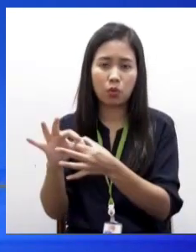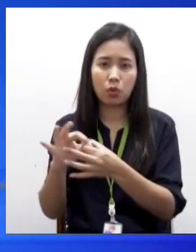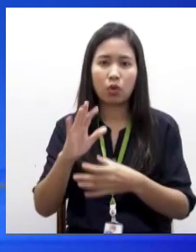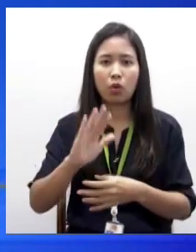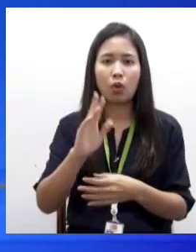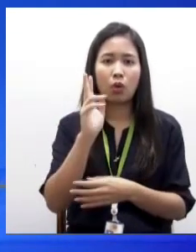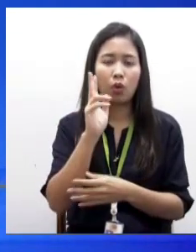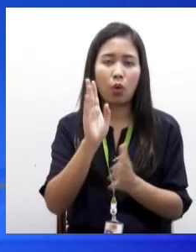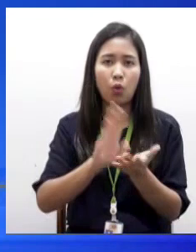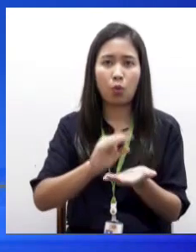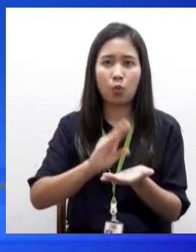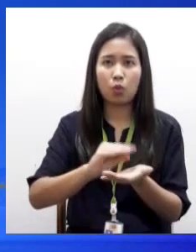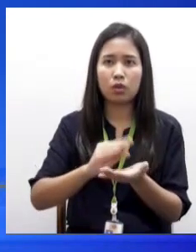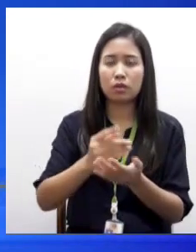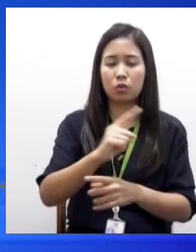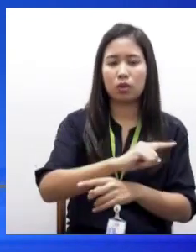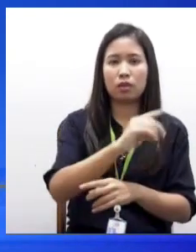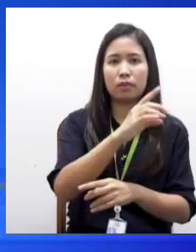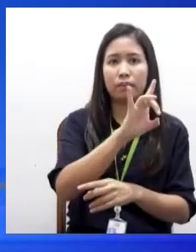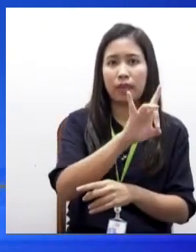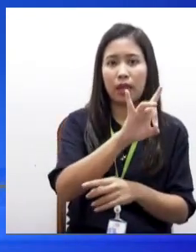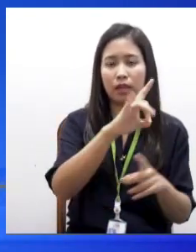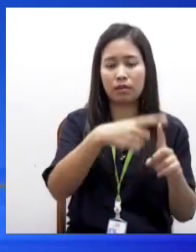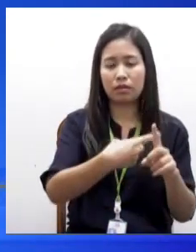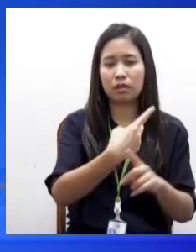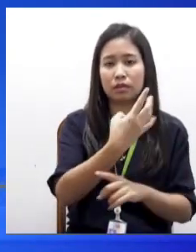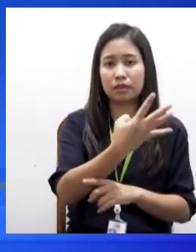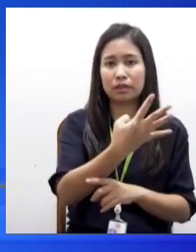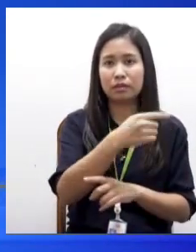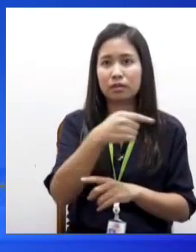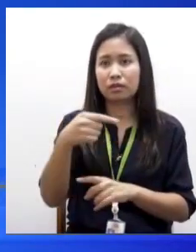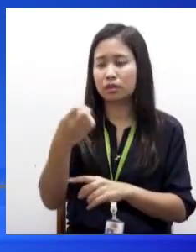นะครับในส่วนของผู้เช้าข่าวสพฐได้ทำรายละเอียดให้เห็นความเชื่อมโยงของข้อมูลนะครับตั้งแต่วันที่8เมษายนถึงวันที่ 14เมษายน 1